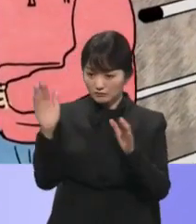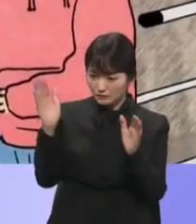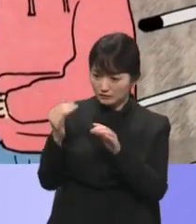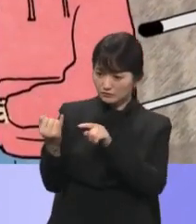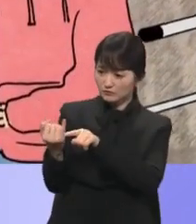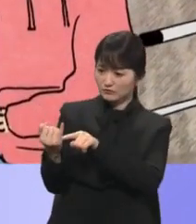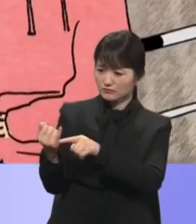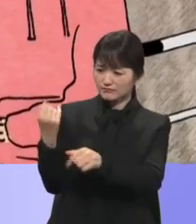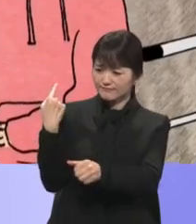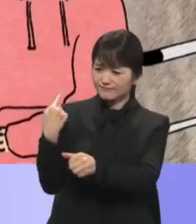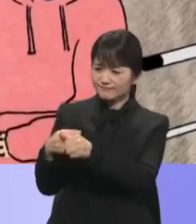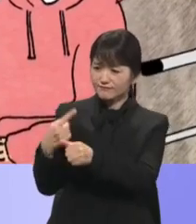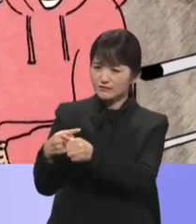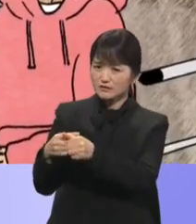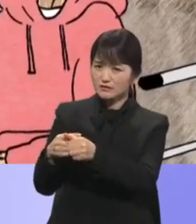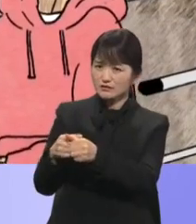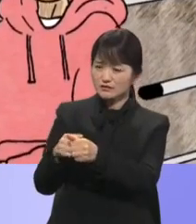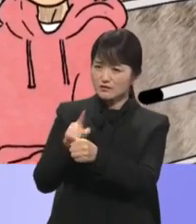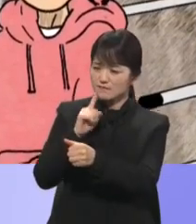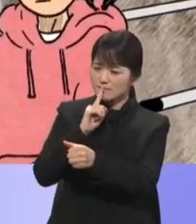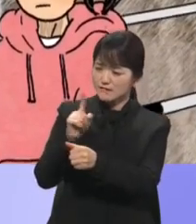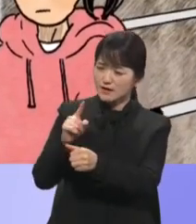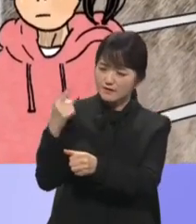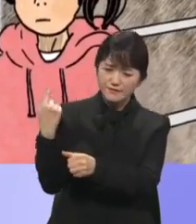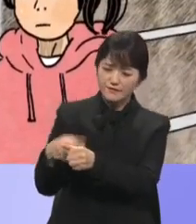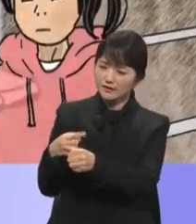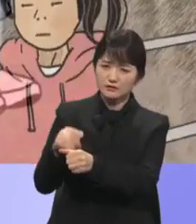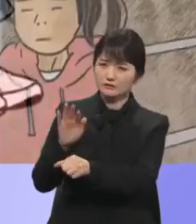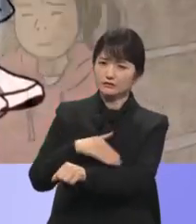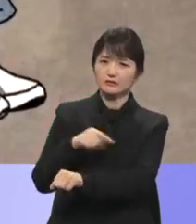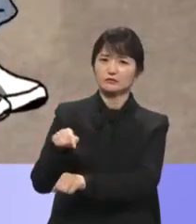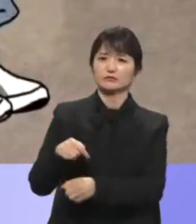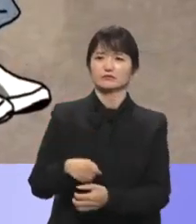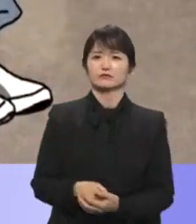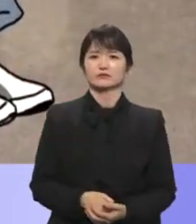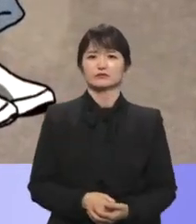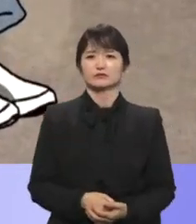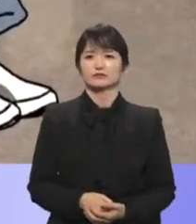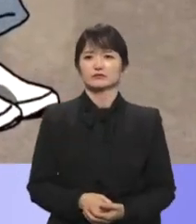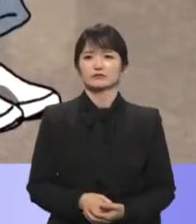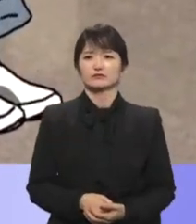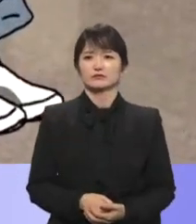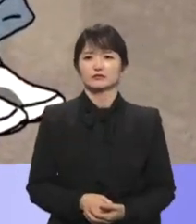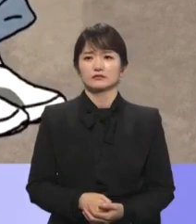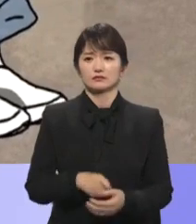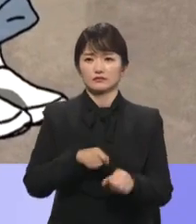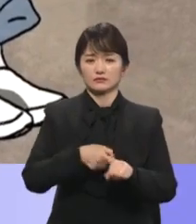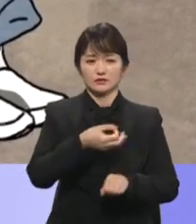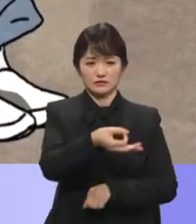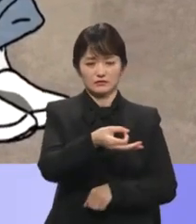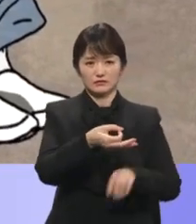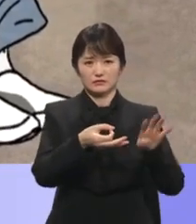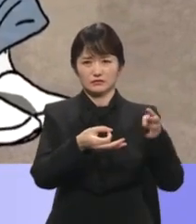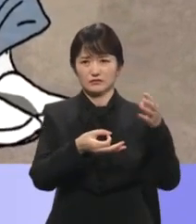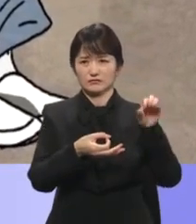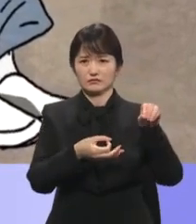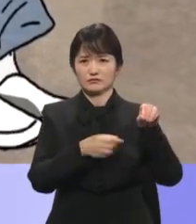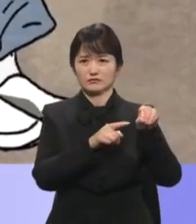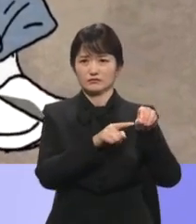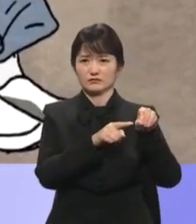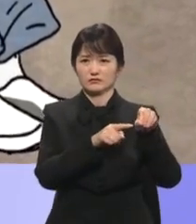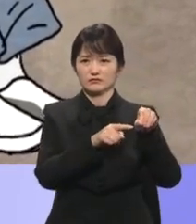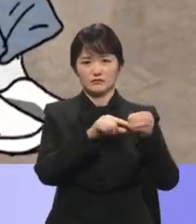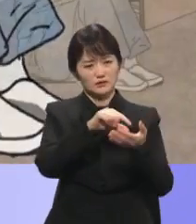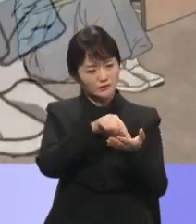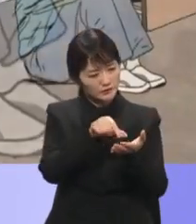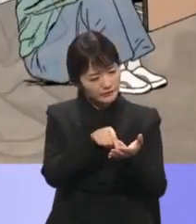역설하면서 좀 안 좋은 얘기를 하는 거는 참 부적절한 행동이었는데 그것에 비하면 벌 벌금 400만 원은 어 과연